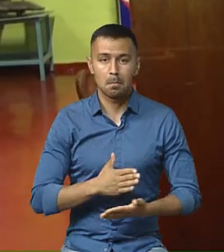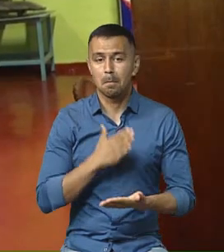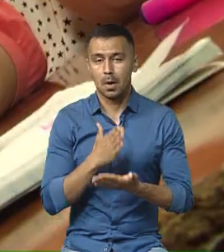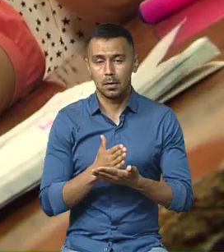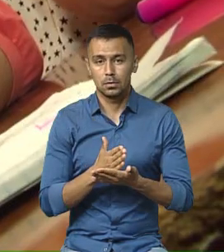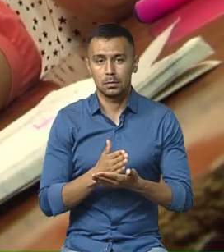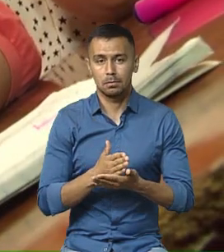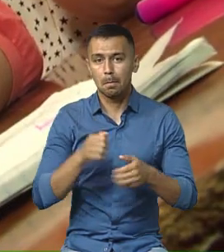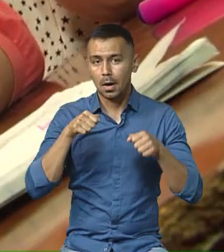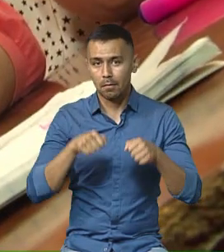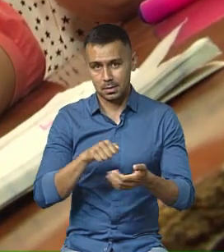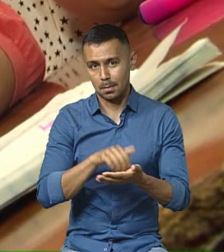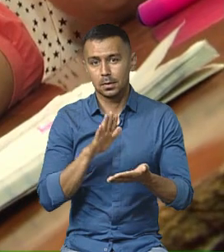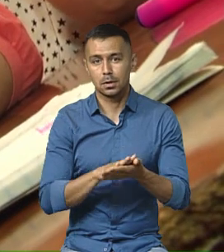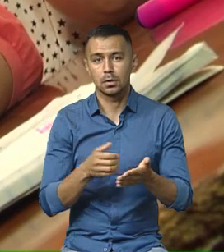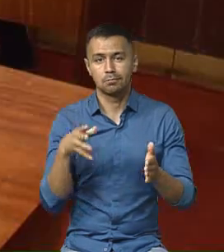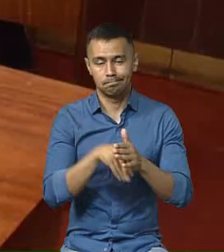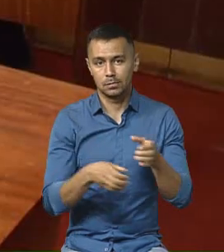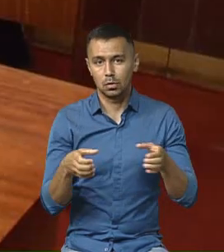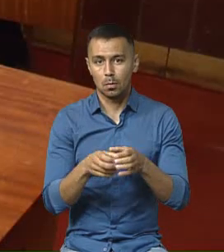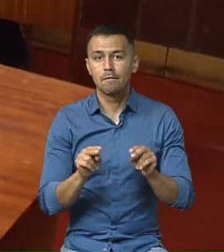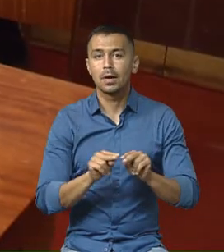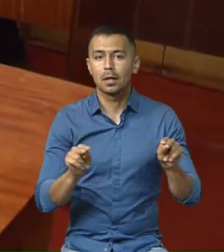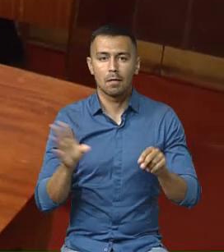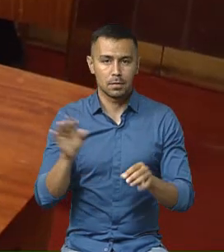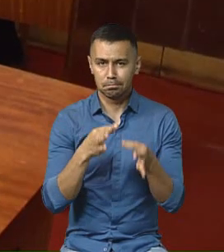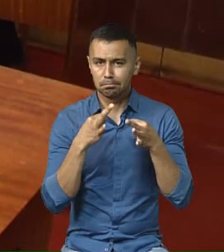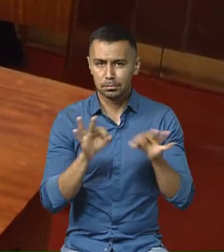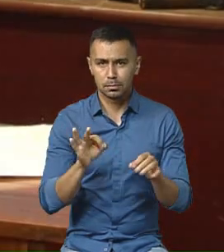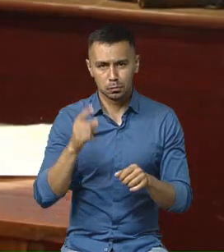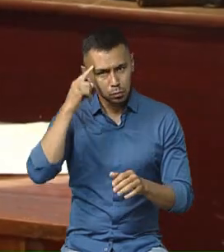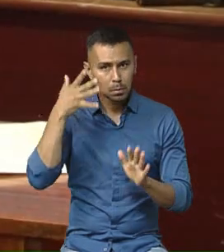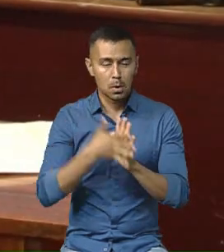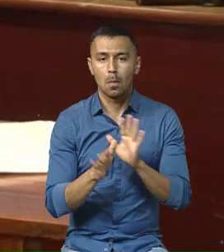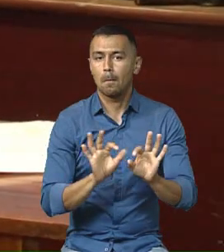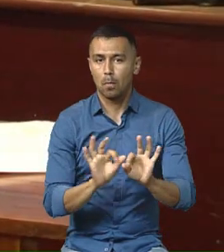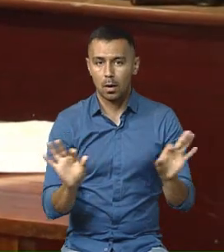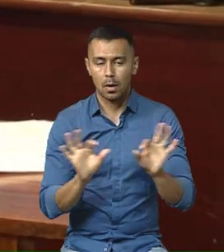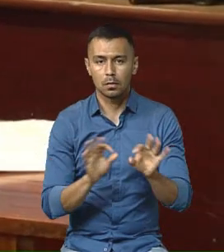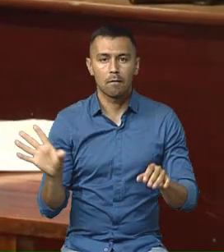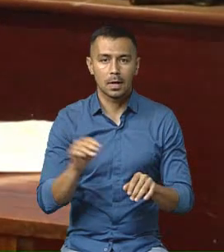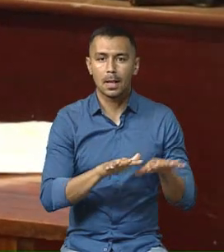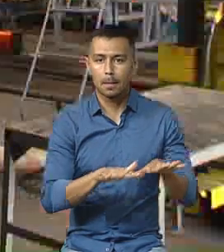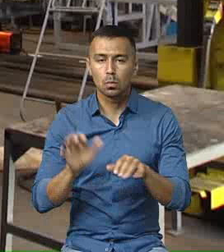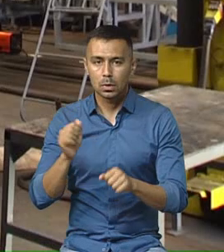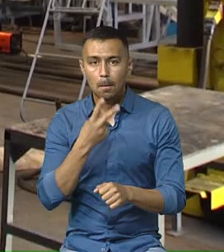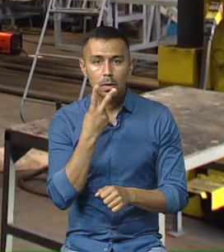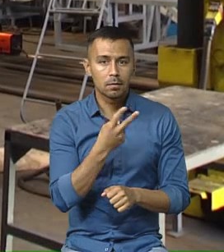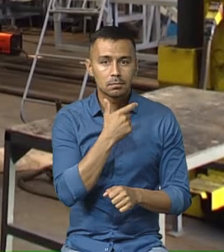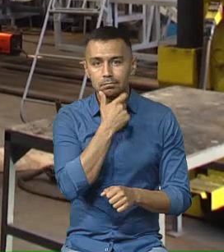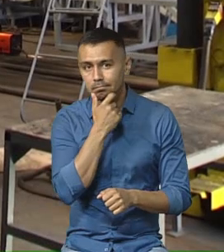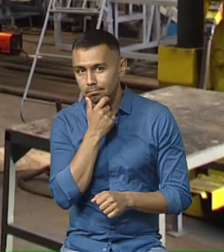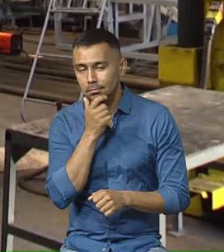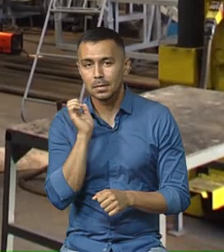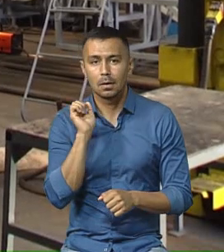права, записалася до групи. Викладачі все доступно пояснюють. Все на місці можна подивитися,